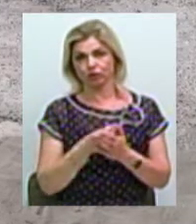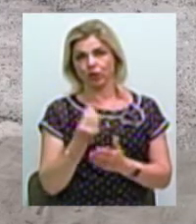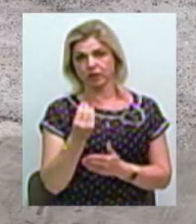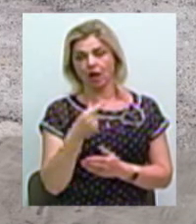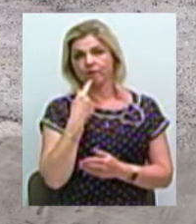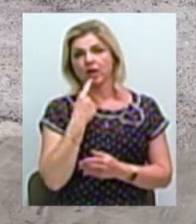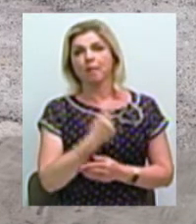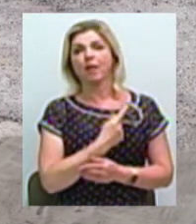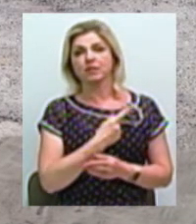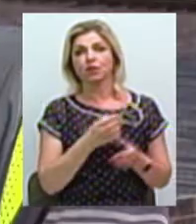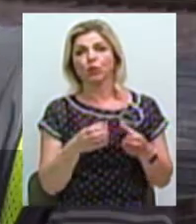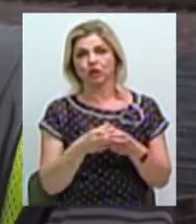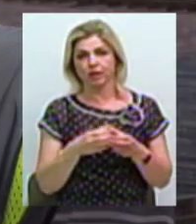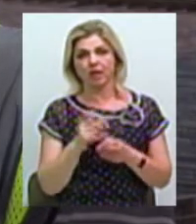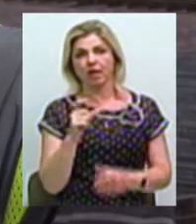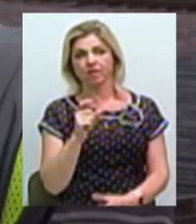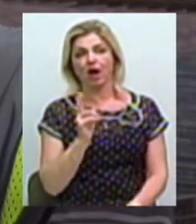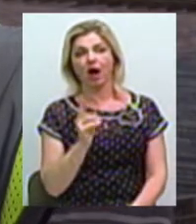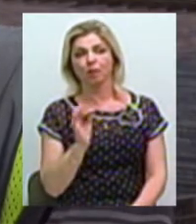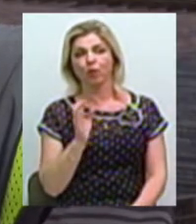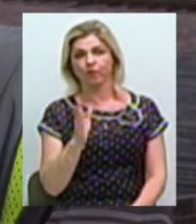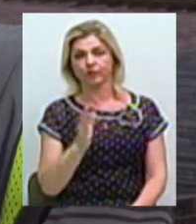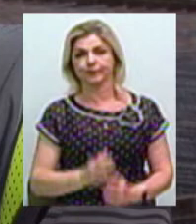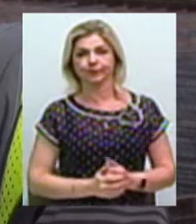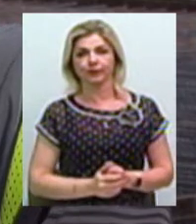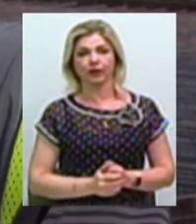майстер ділянки Євген Карпов. У нас є в запасі